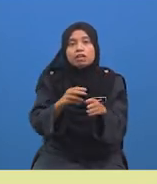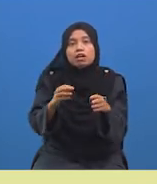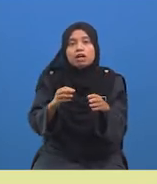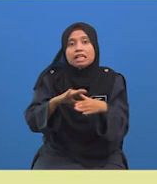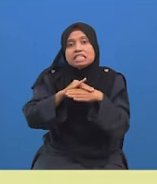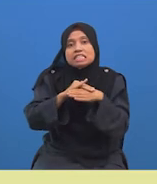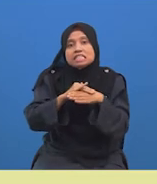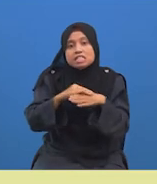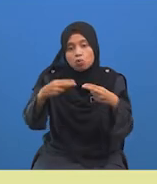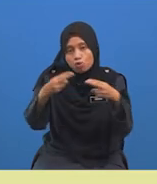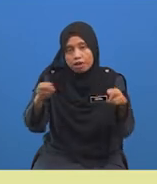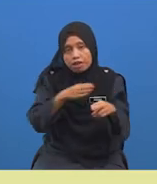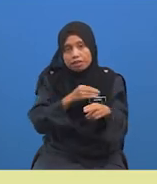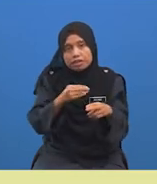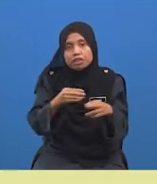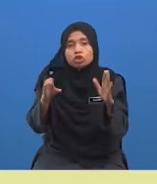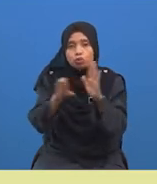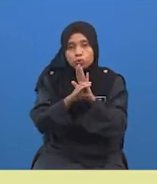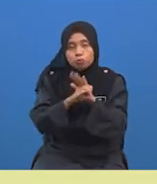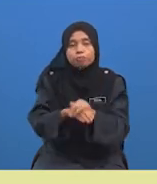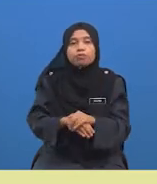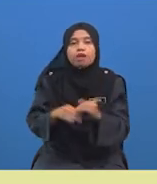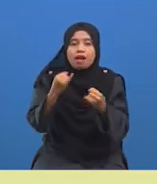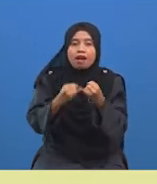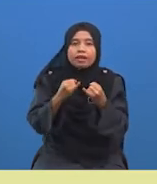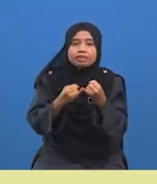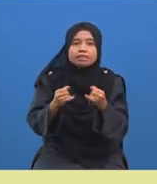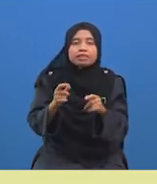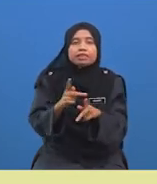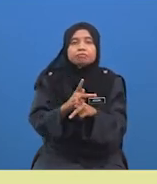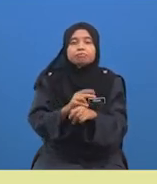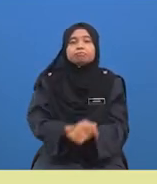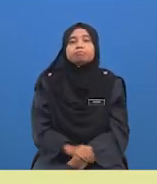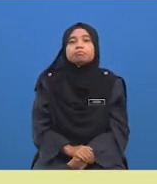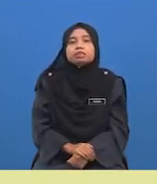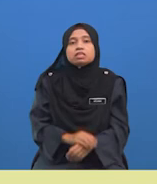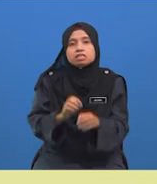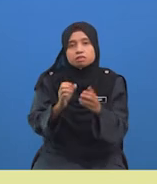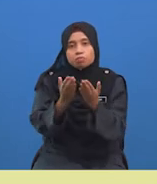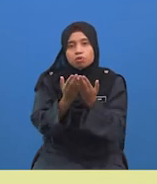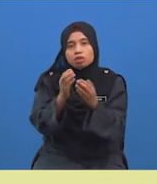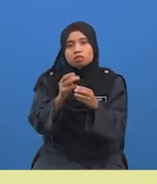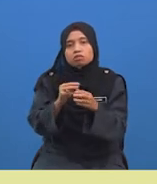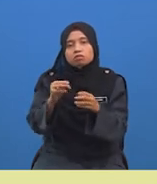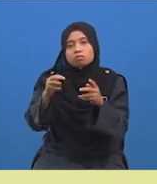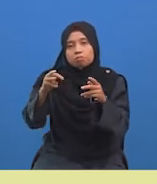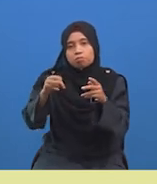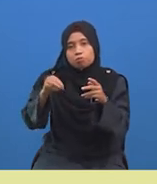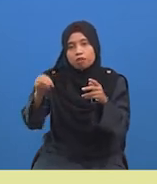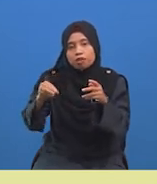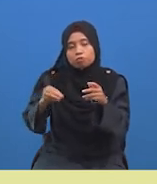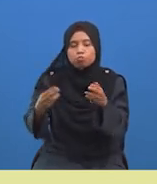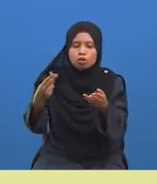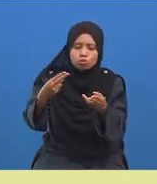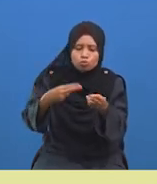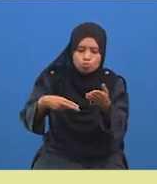fakta, huraian dan contoh. Akhir kata dari cikgu, moga pelajar sentiasa membuat